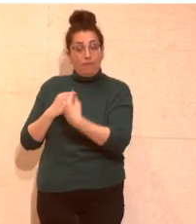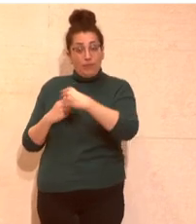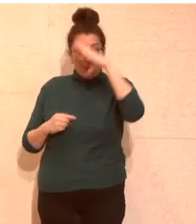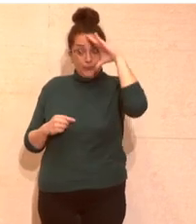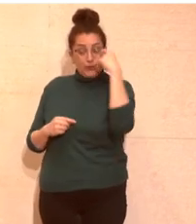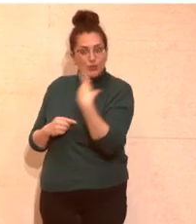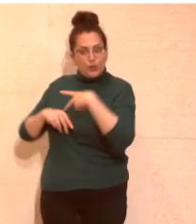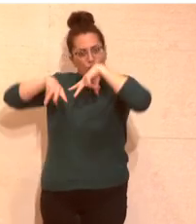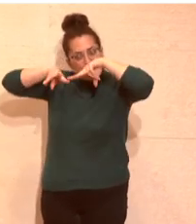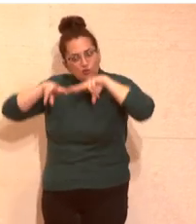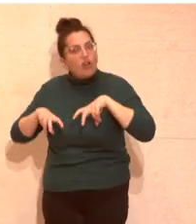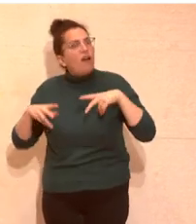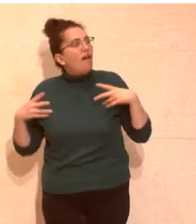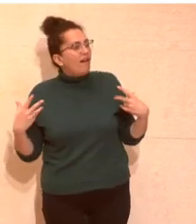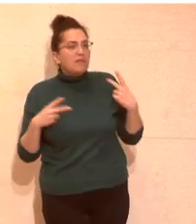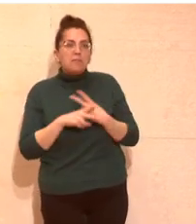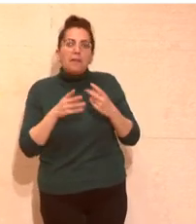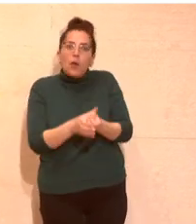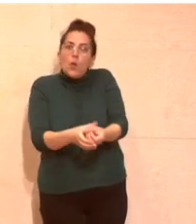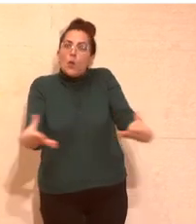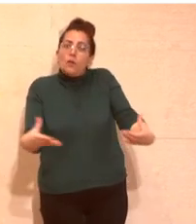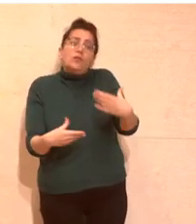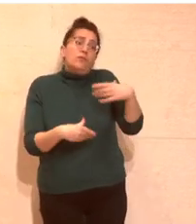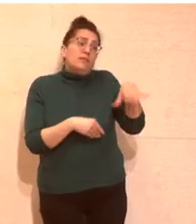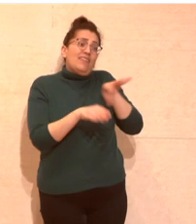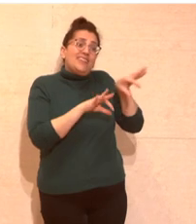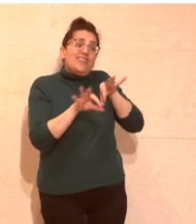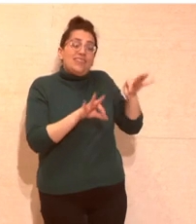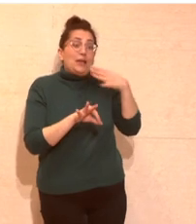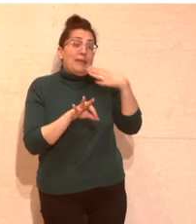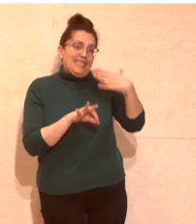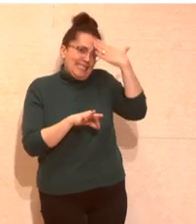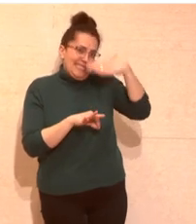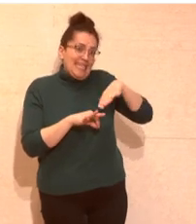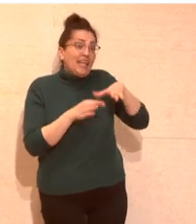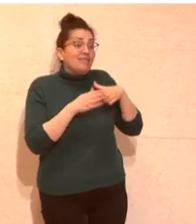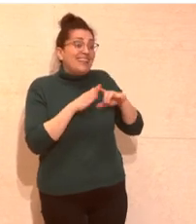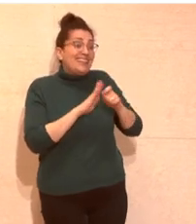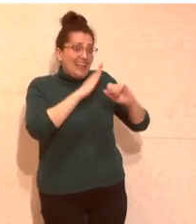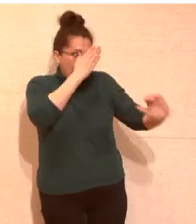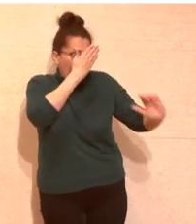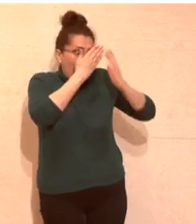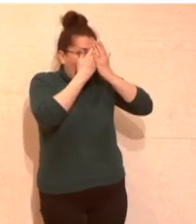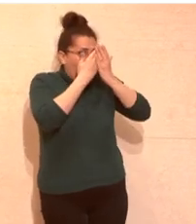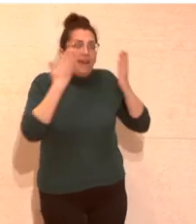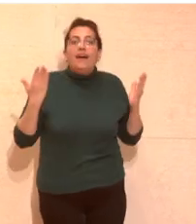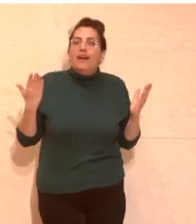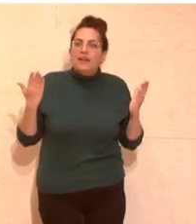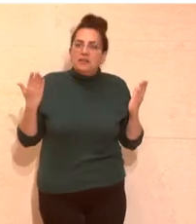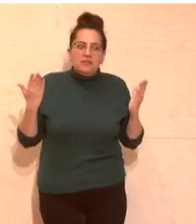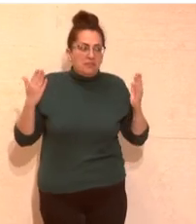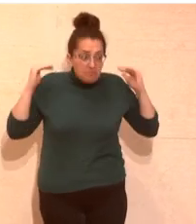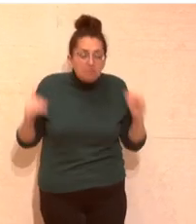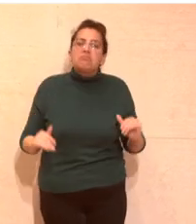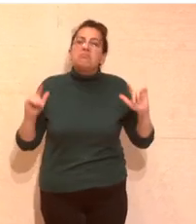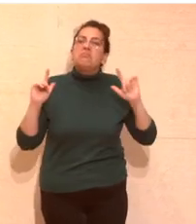merci beaucoup à toutes d'avoir accepté cette invitation dans des délais qui étaient extrêmement contraints, mais ça montre encore une fois toute la motivation